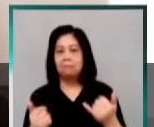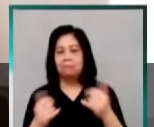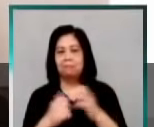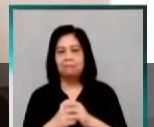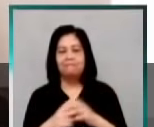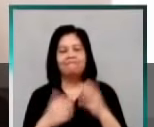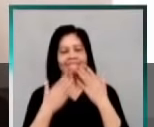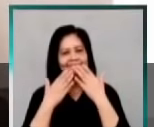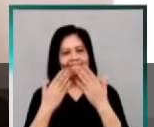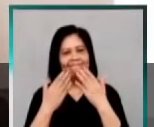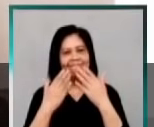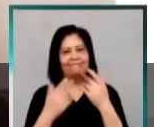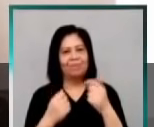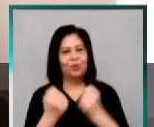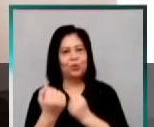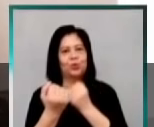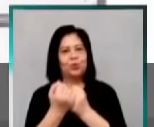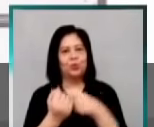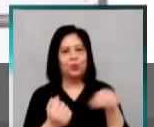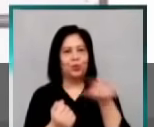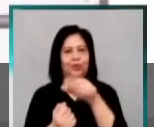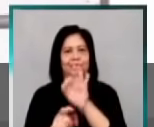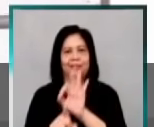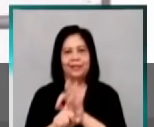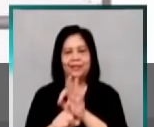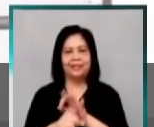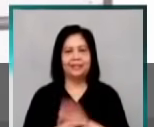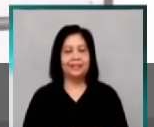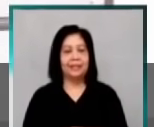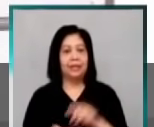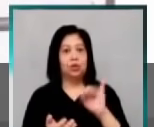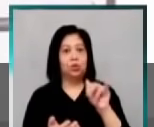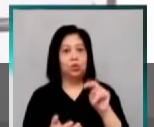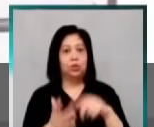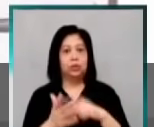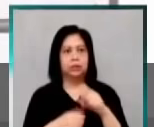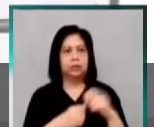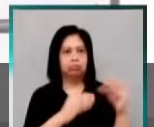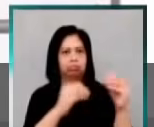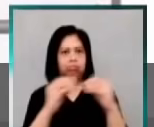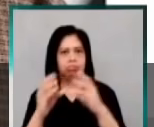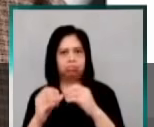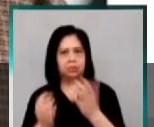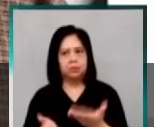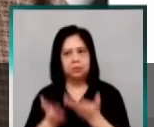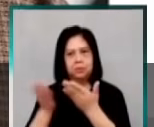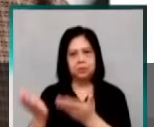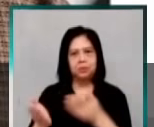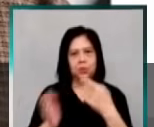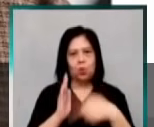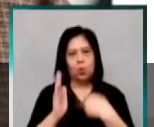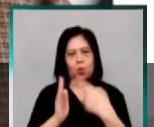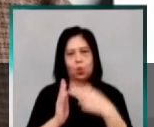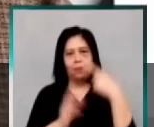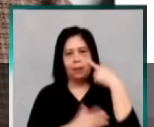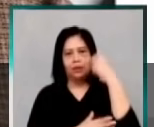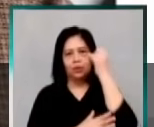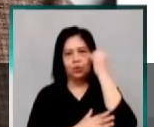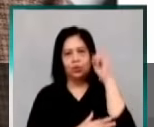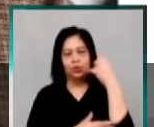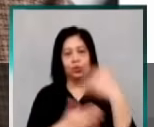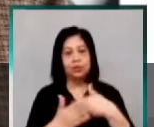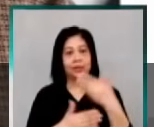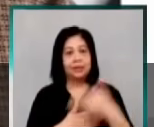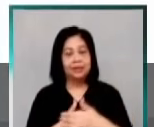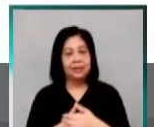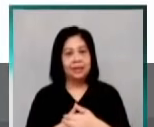sila sa suporta ng fans. June this year, nang maging usap-usapan ang pag-alok ng role kay Park Seo-joon sa sequel ng Captain